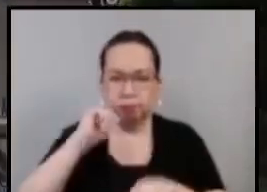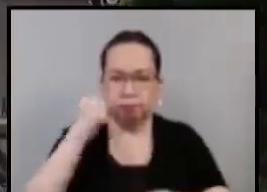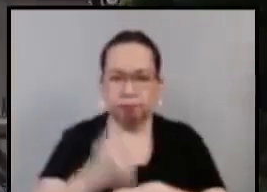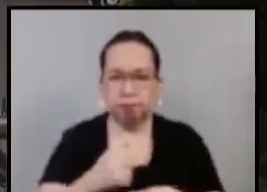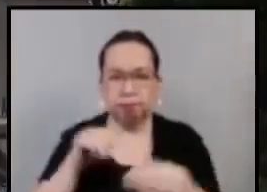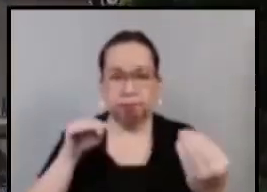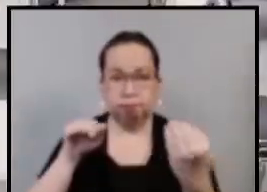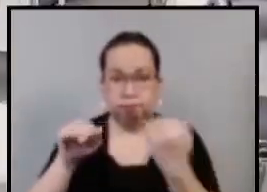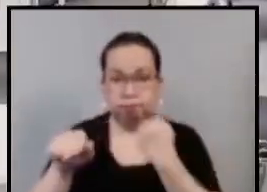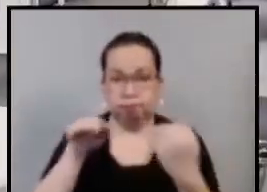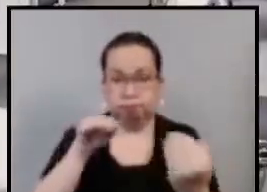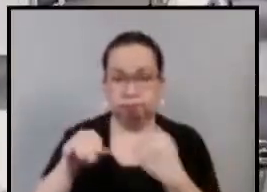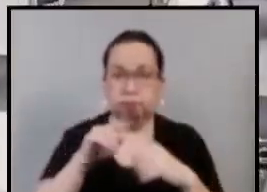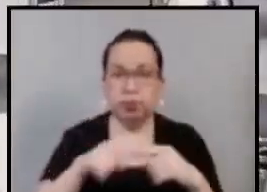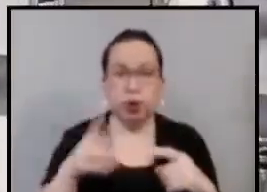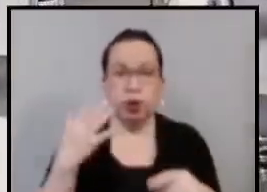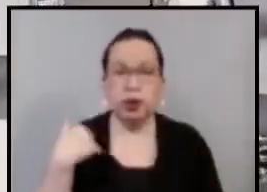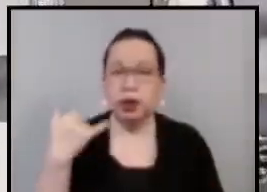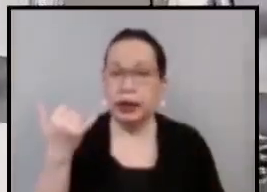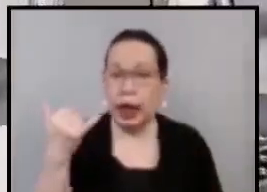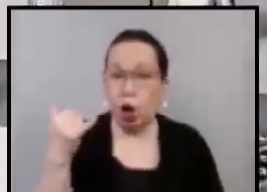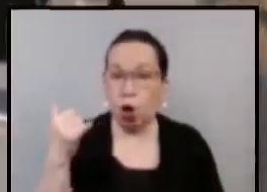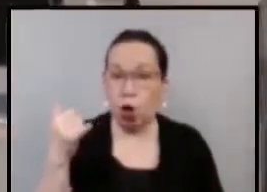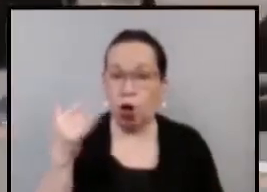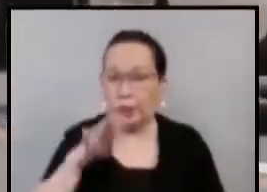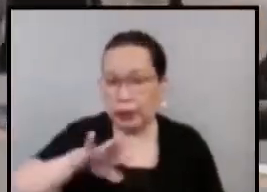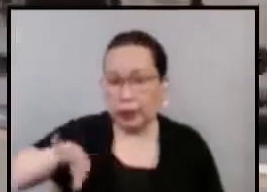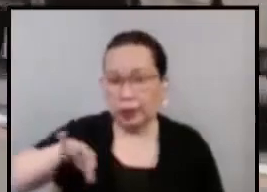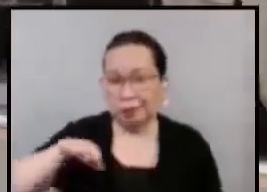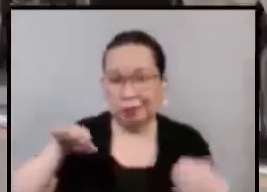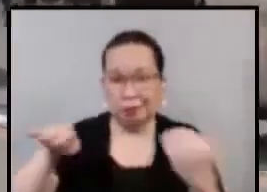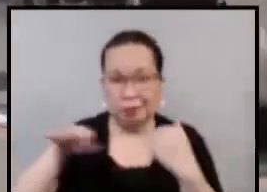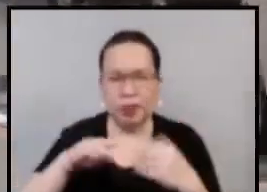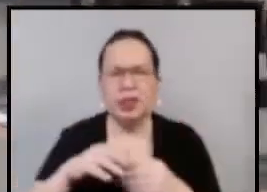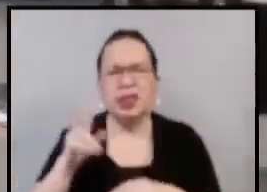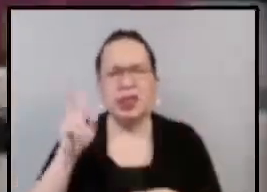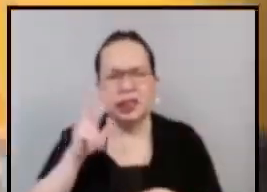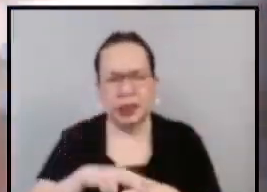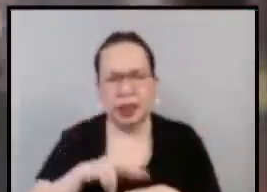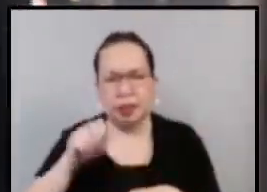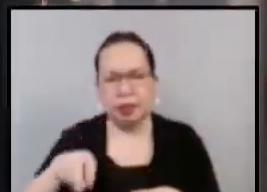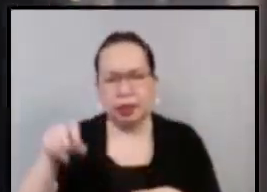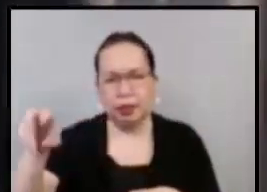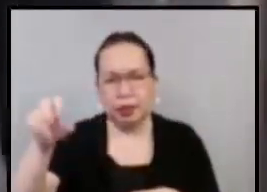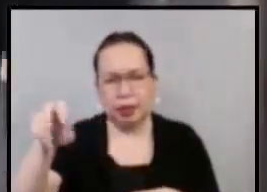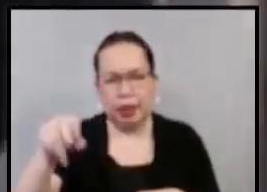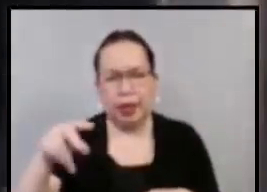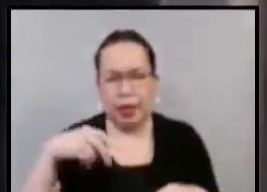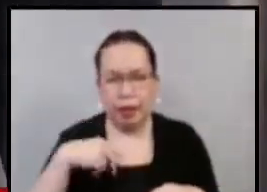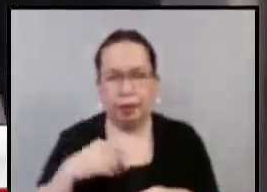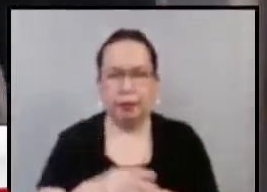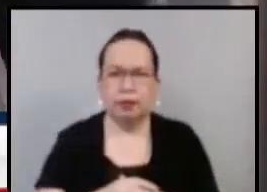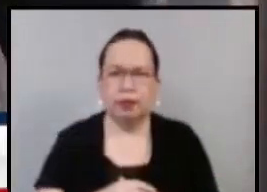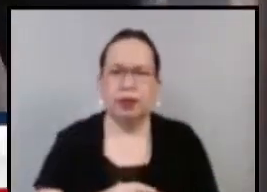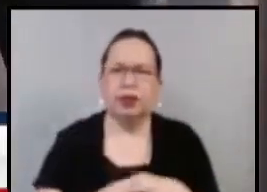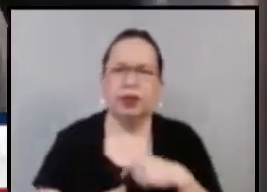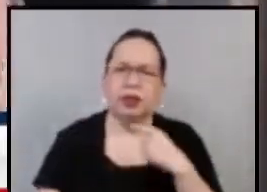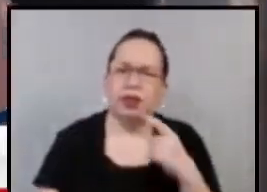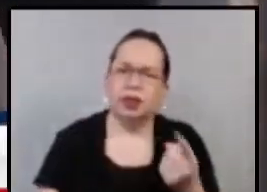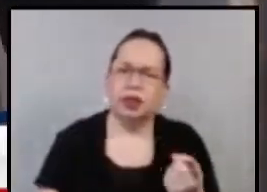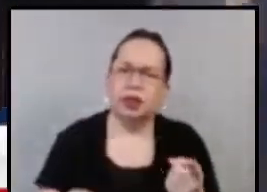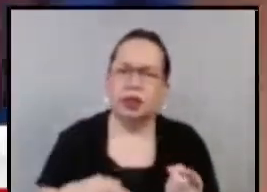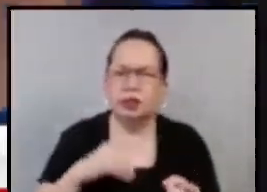ang mga bus, tatlong sakay lamang siya dahil may diretsyong sa uyo na pagdating ng Balintawak. Pagkagantong may edad na, mahirap